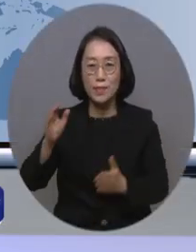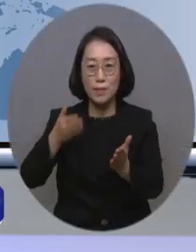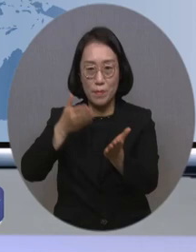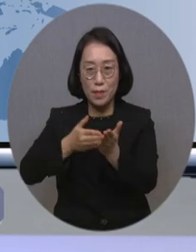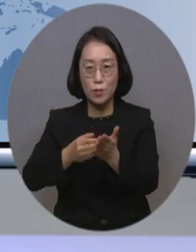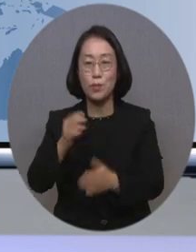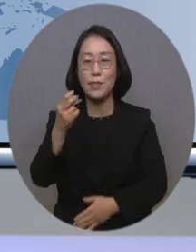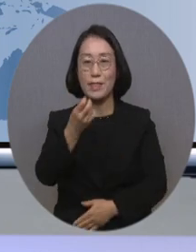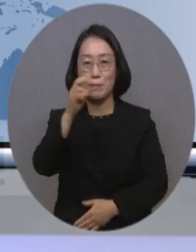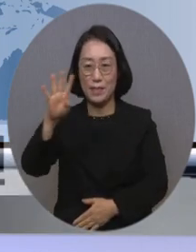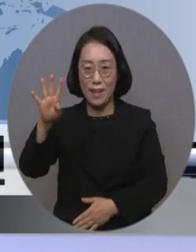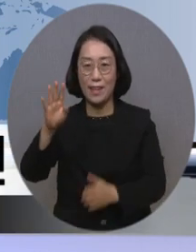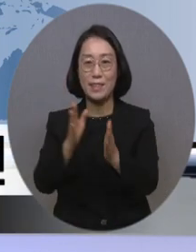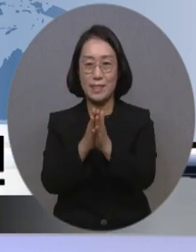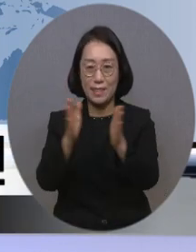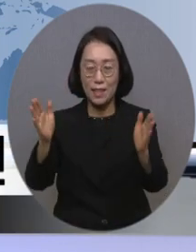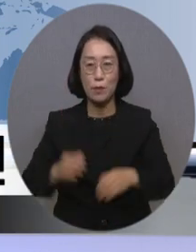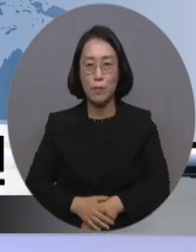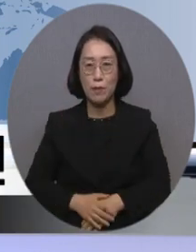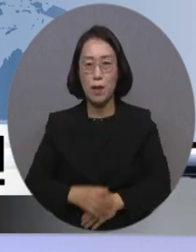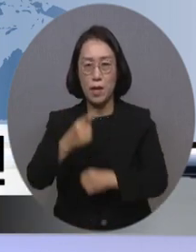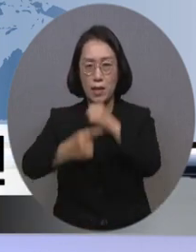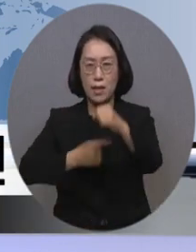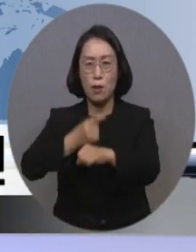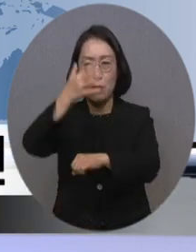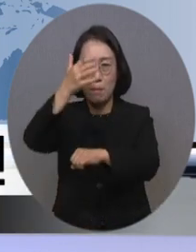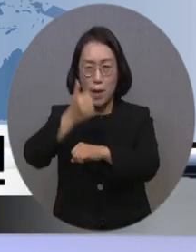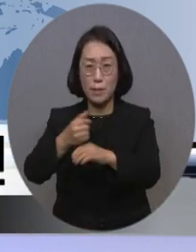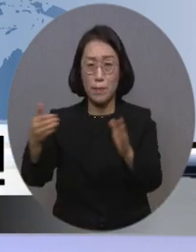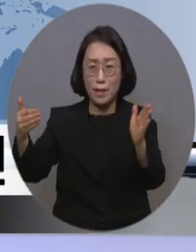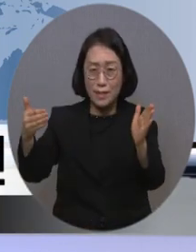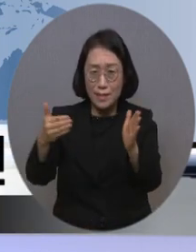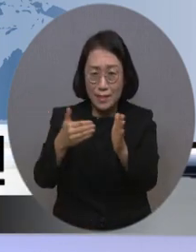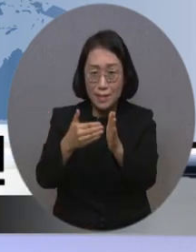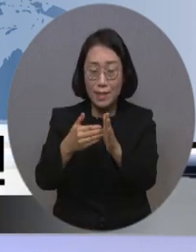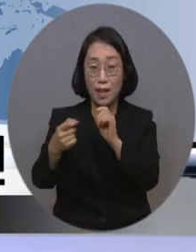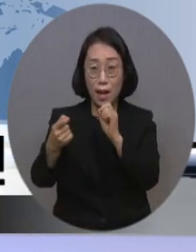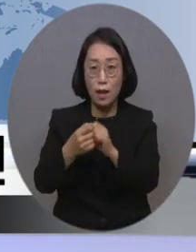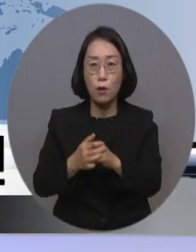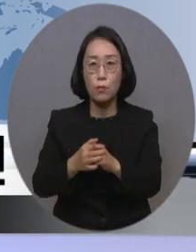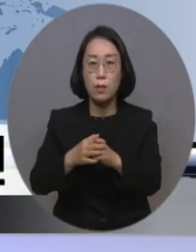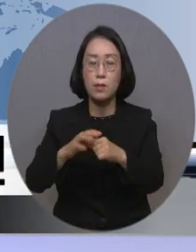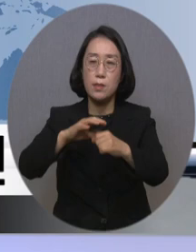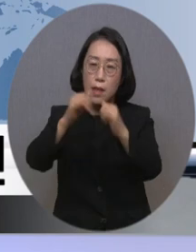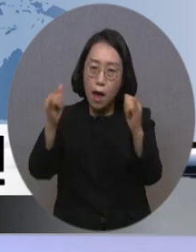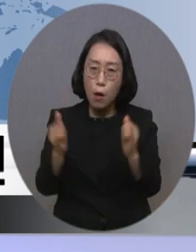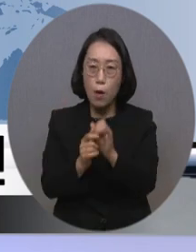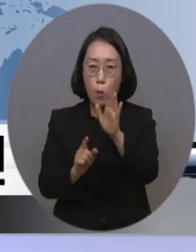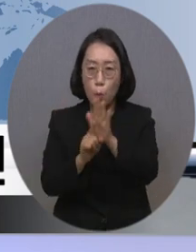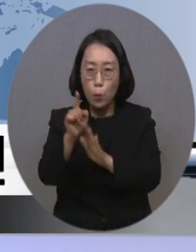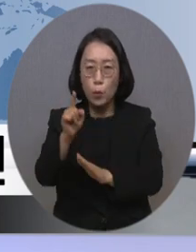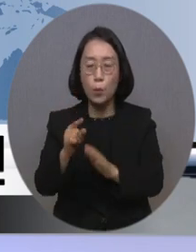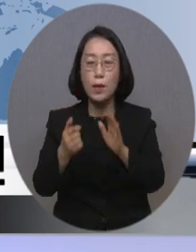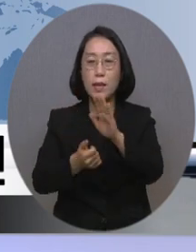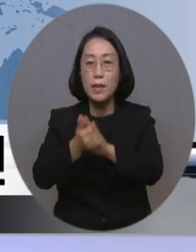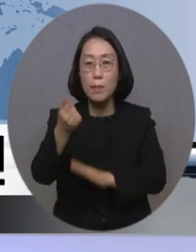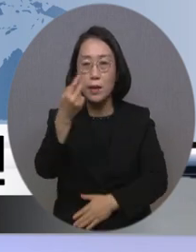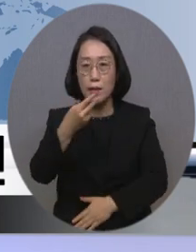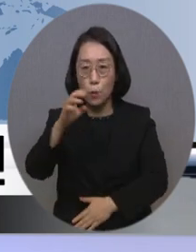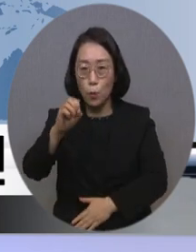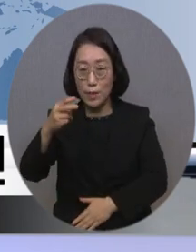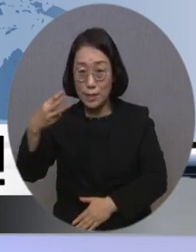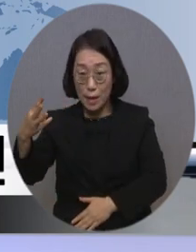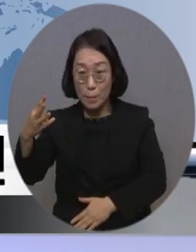뉴스 24입니다. 연말연시 따뜻한 마음으로 사회 온도를 높이는 희망 2023 나눔 캠페인이